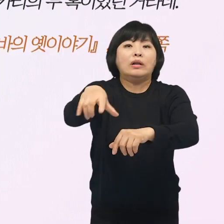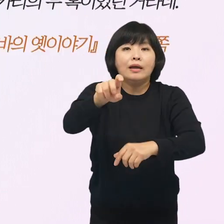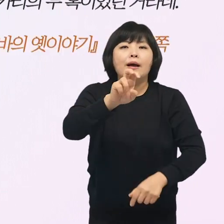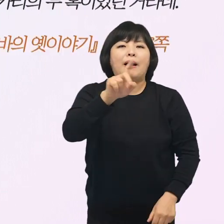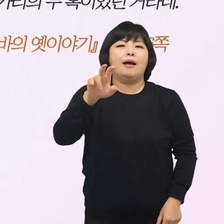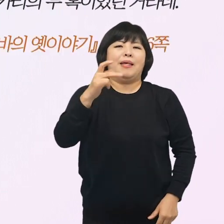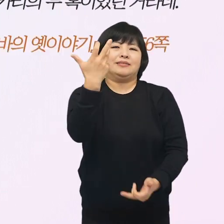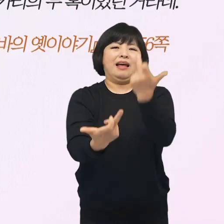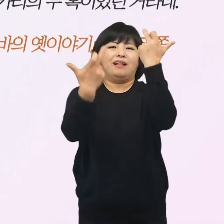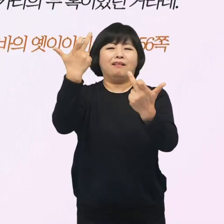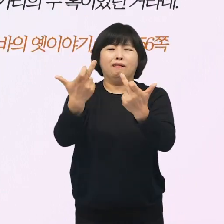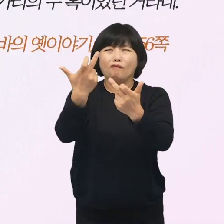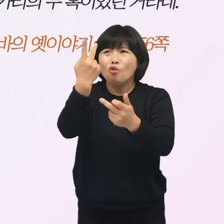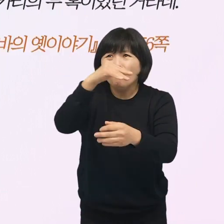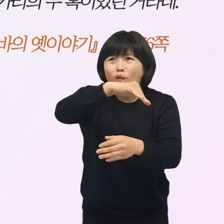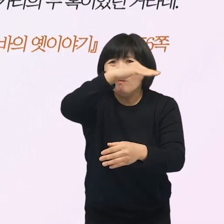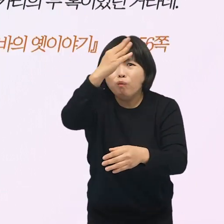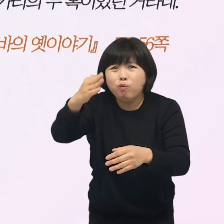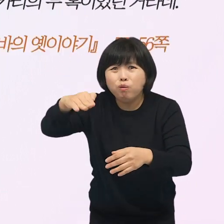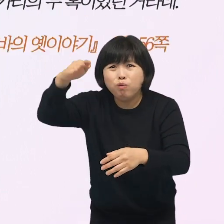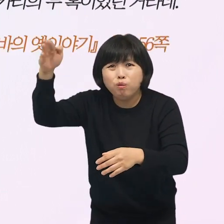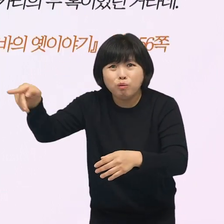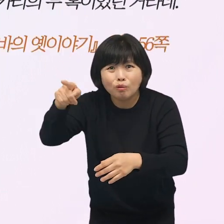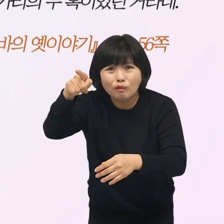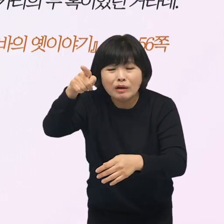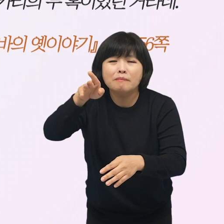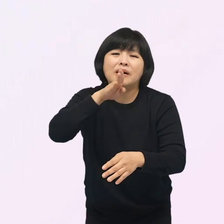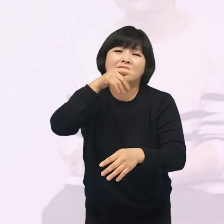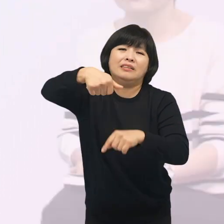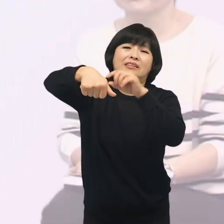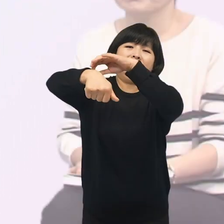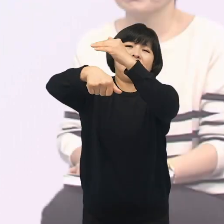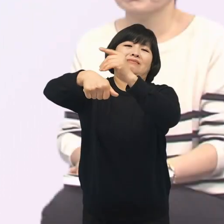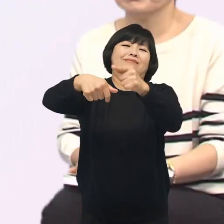마메산이 바로 이 카리의 2혹이었던 거라네.